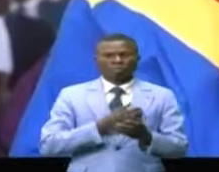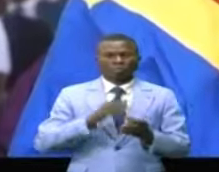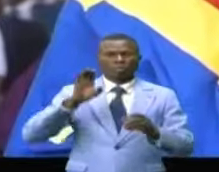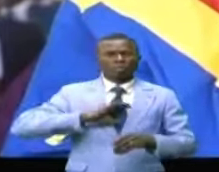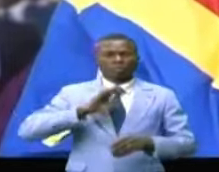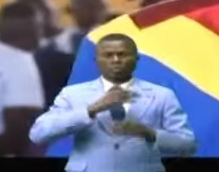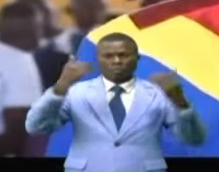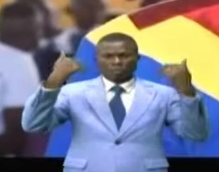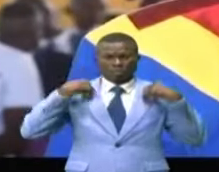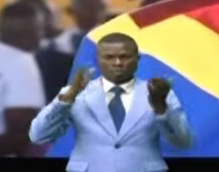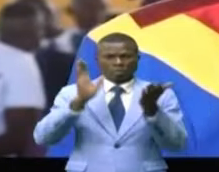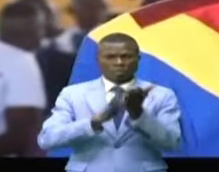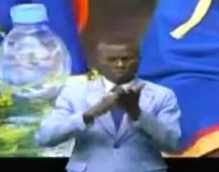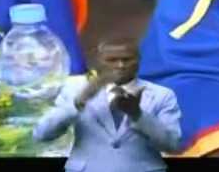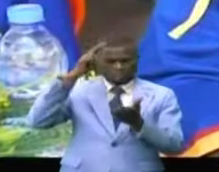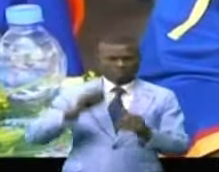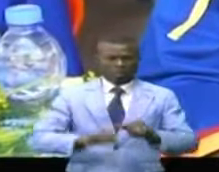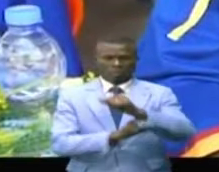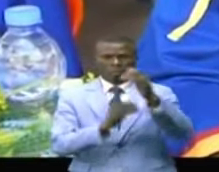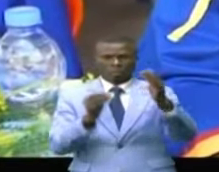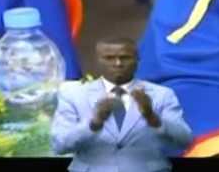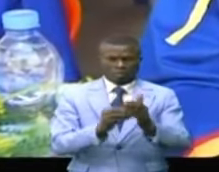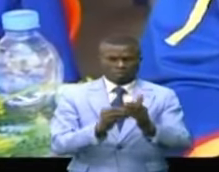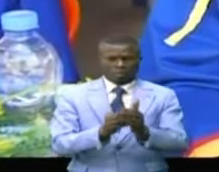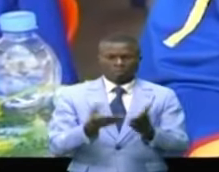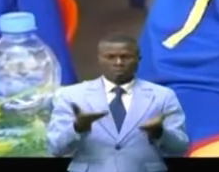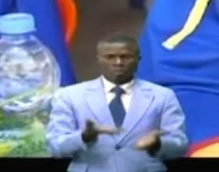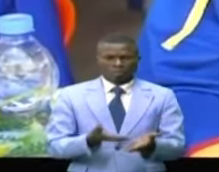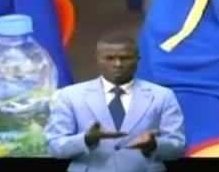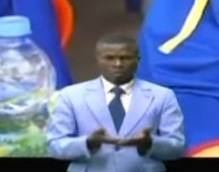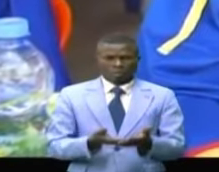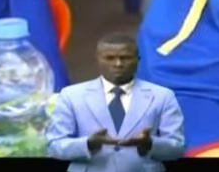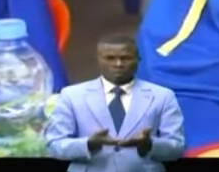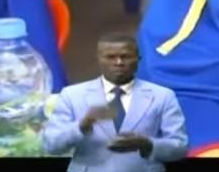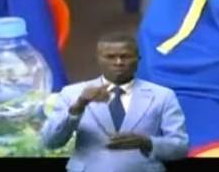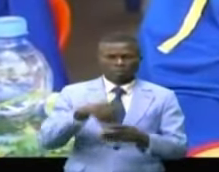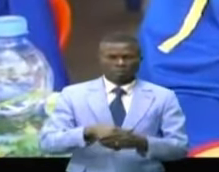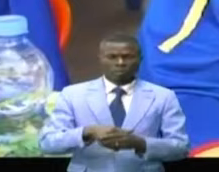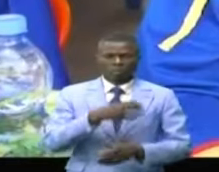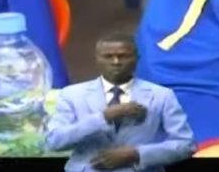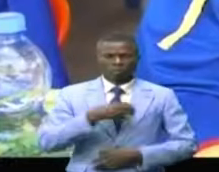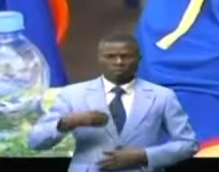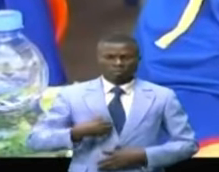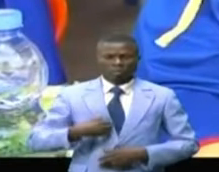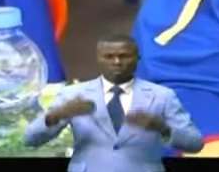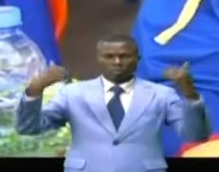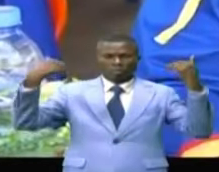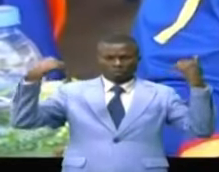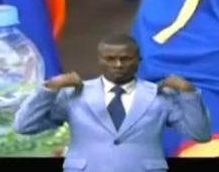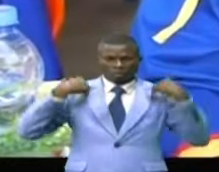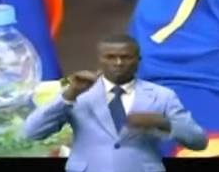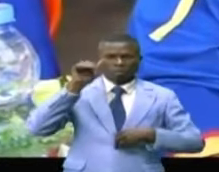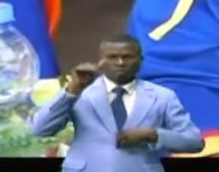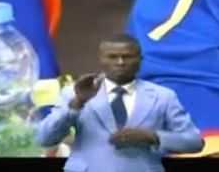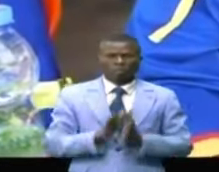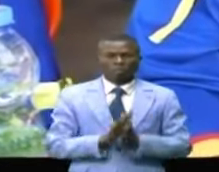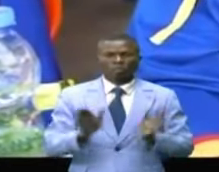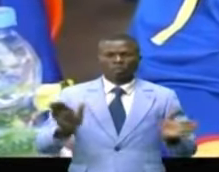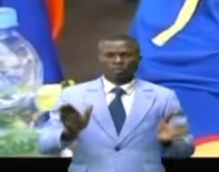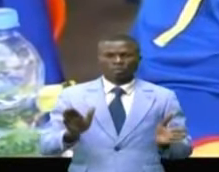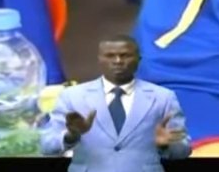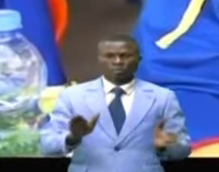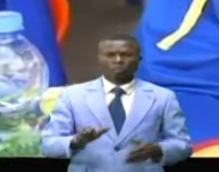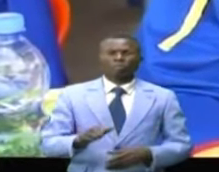de gestion. Nous soutenons RTNC à travers Madame la DG Sylvie